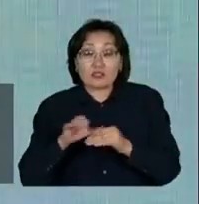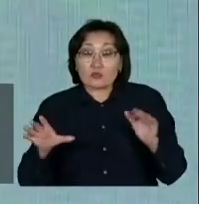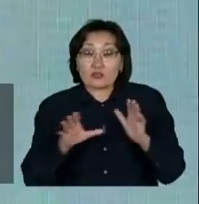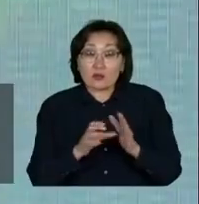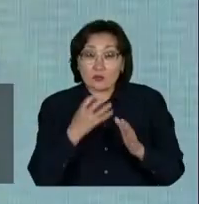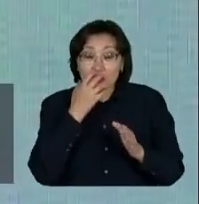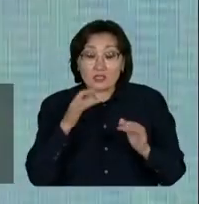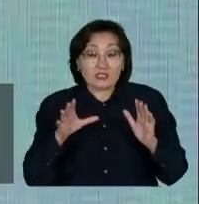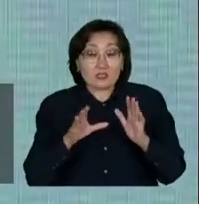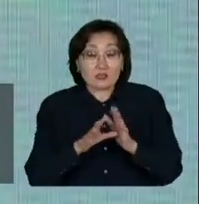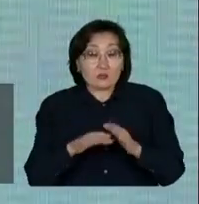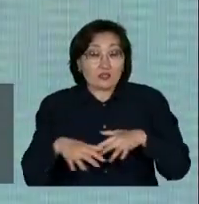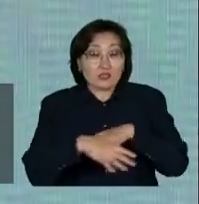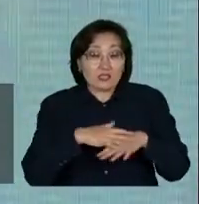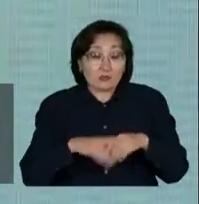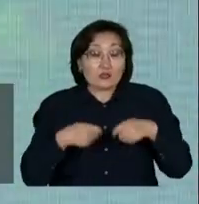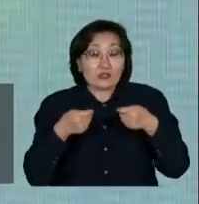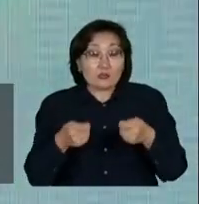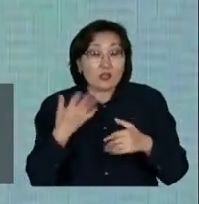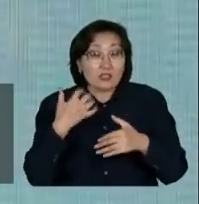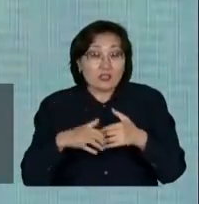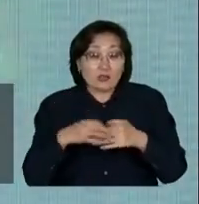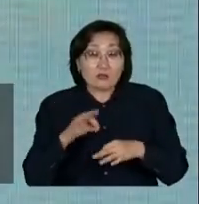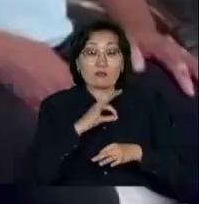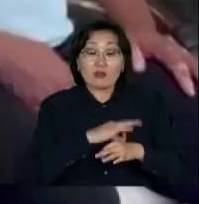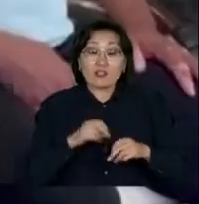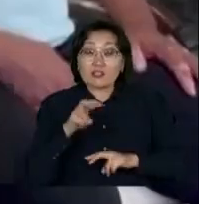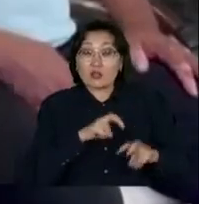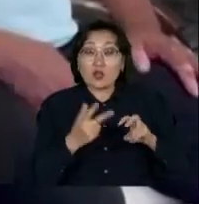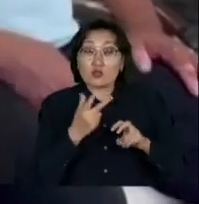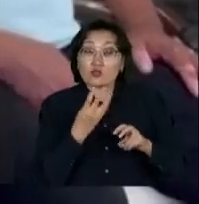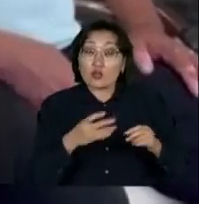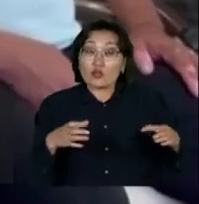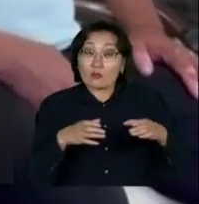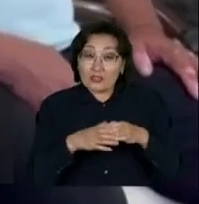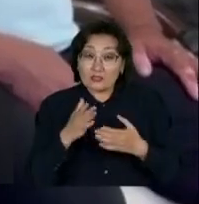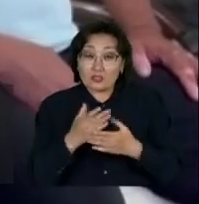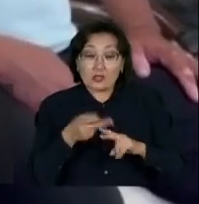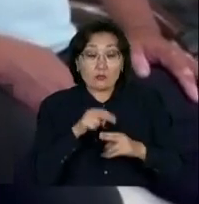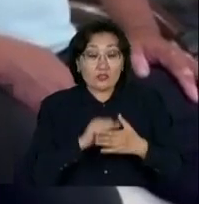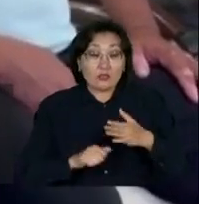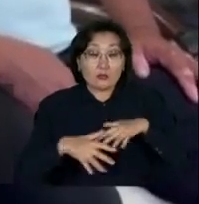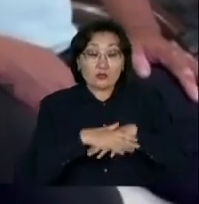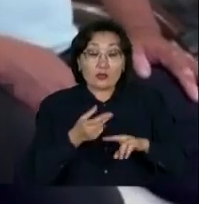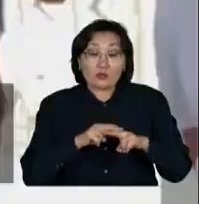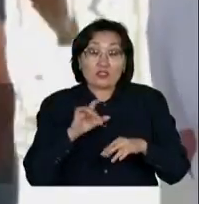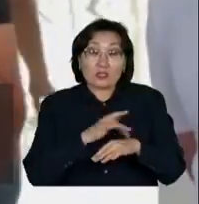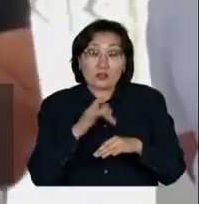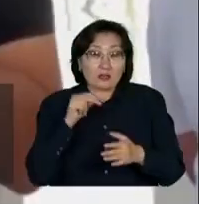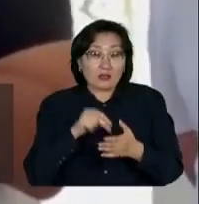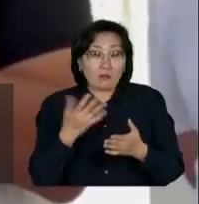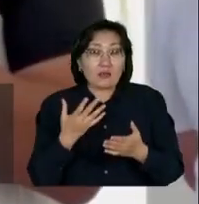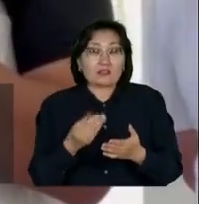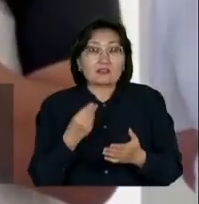жылу, электр энергиясы халыққа жеткенше ортадан пайда көздейтін 3-4 мекеме бар. Соның салдарынан көпшілік бұл қызметтерді қымбат